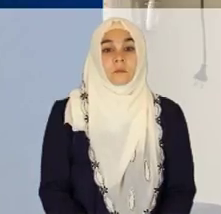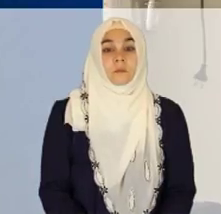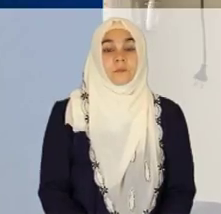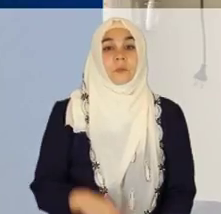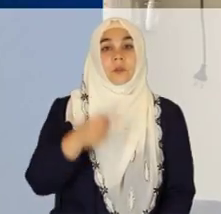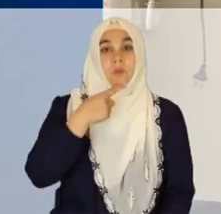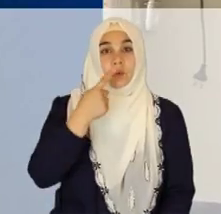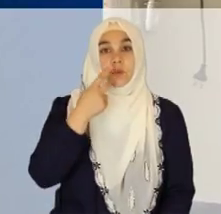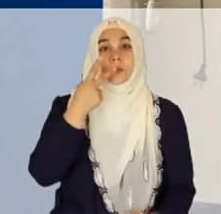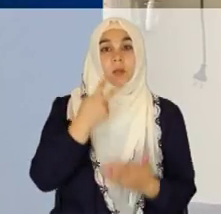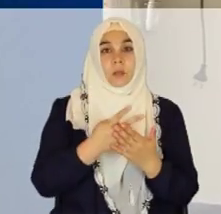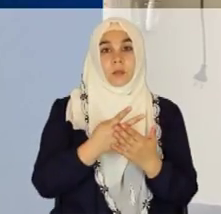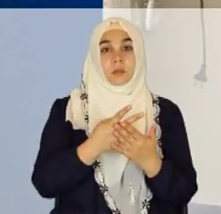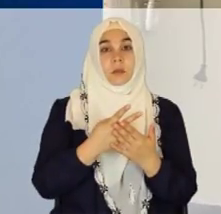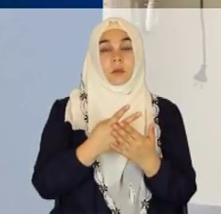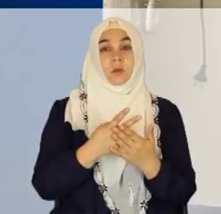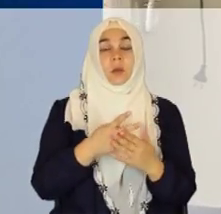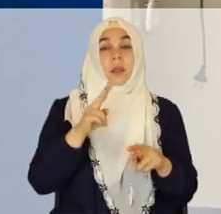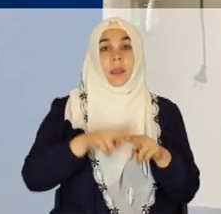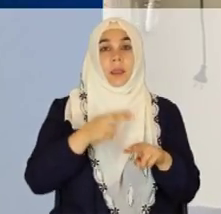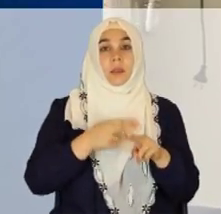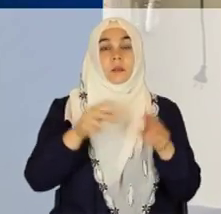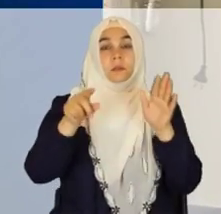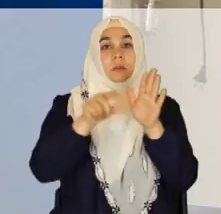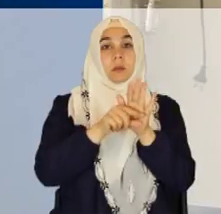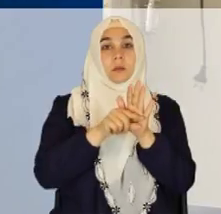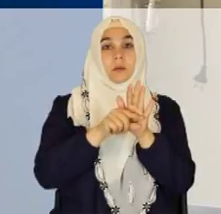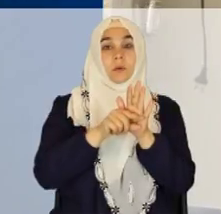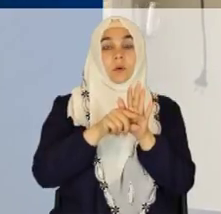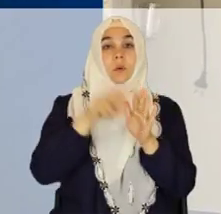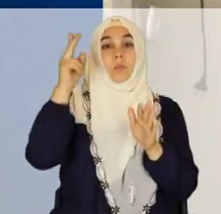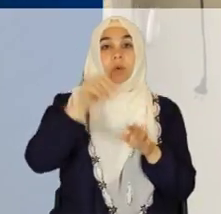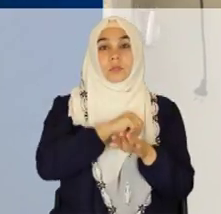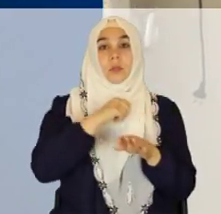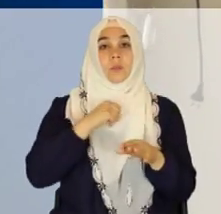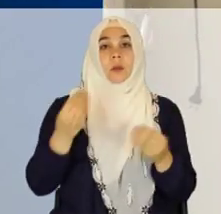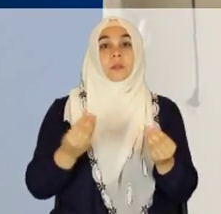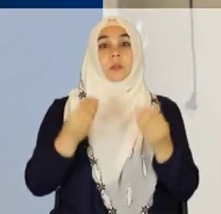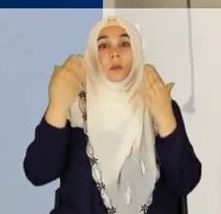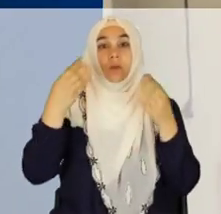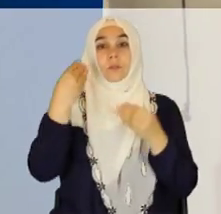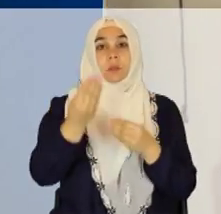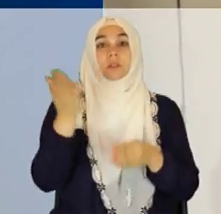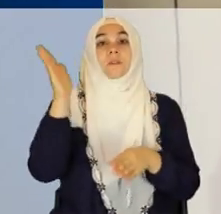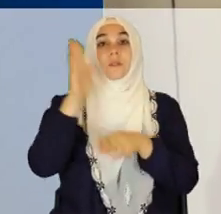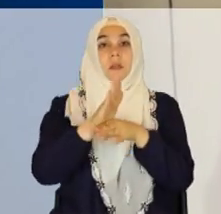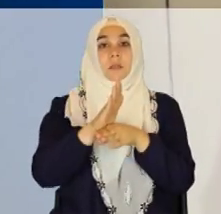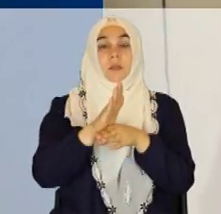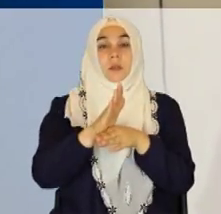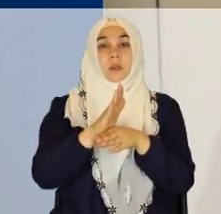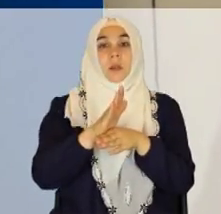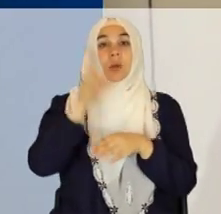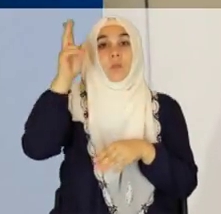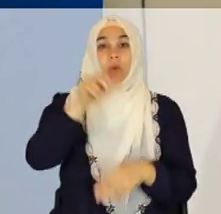Gapni qarang. Mana shu oyat bilan zakot berish farz bo'lgan.